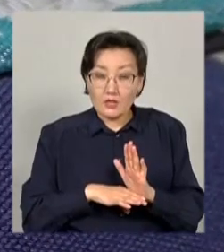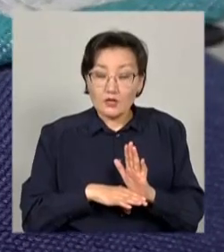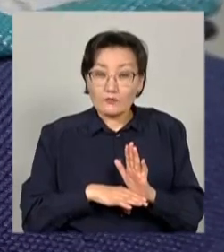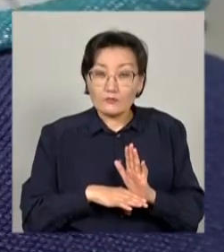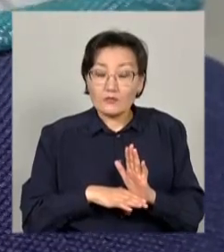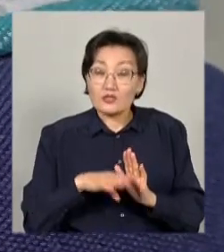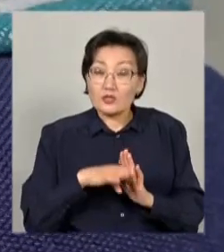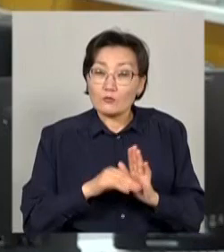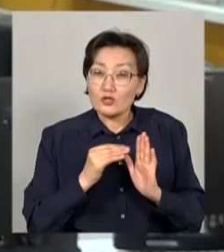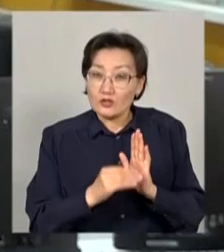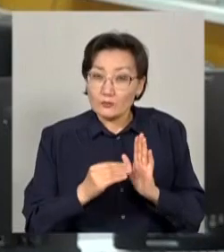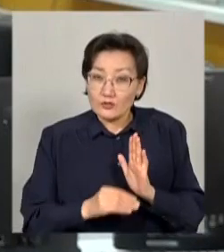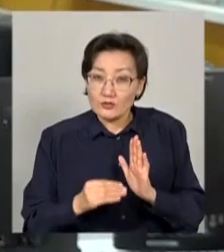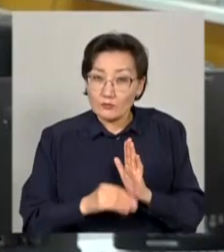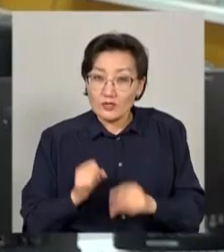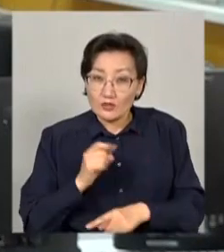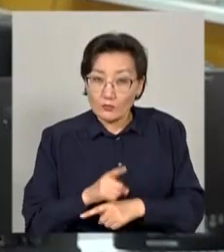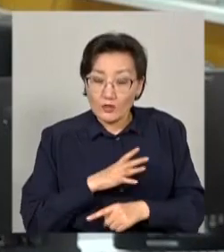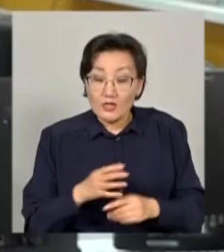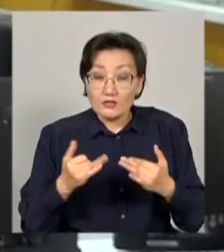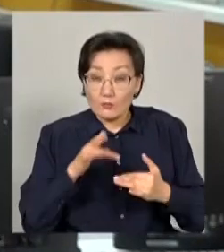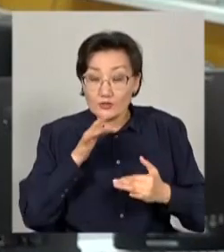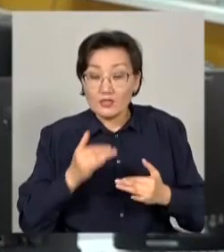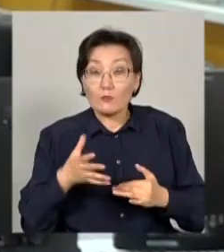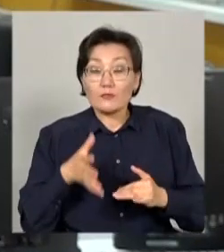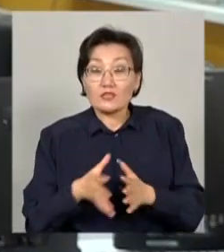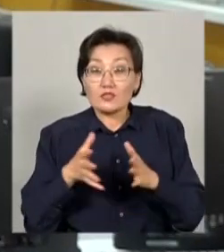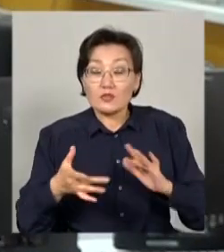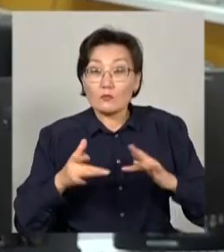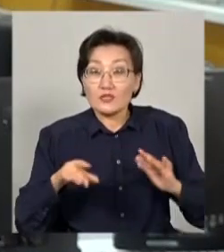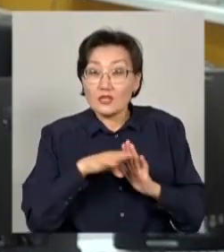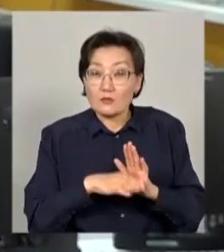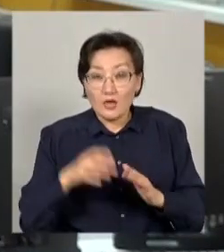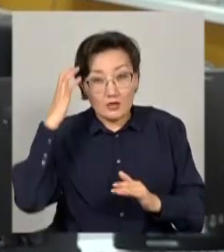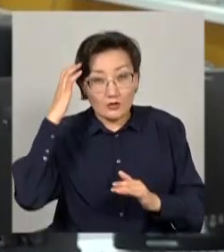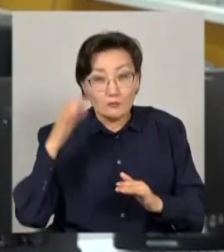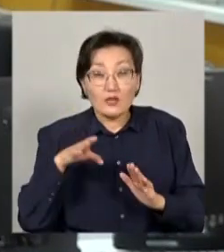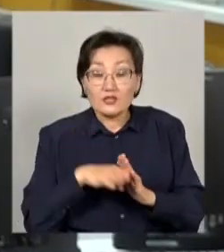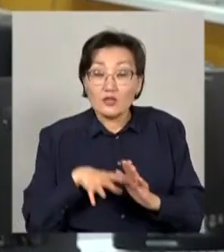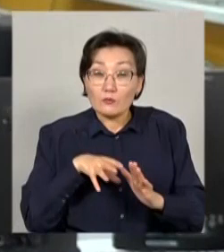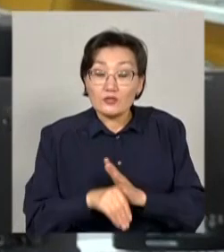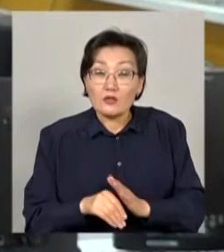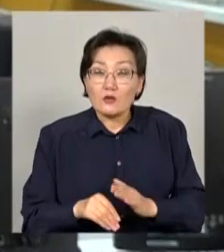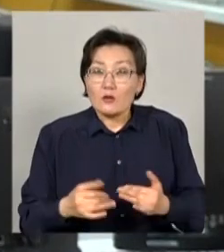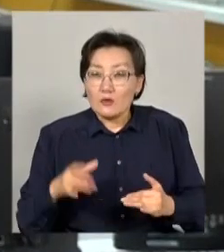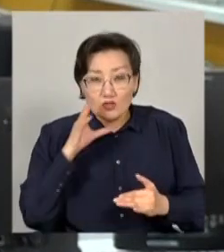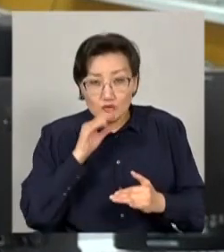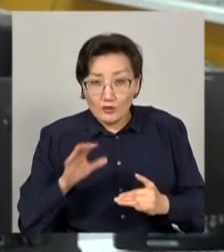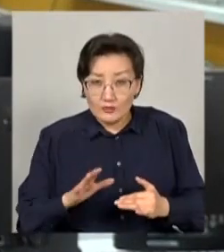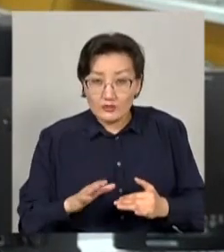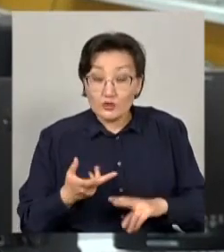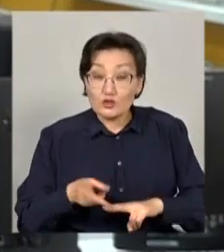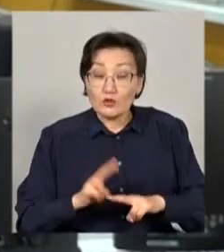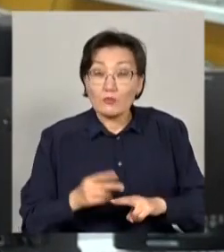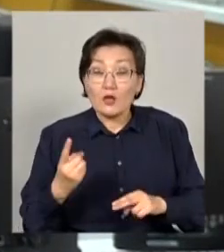қалыптастыруға жүктелді. Настоящее время. Қазірдің өзінде 5000-нан астам сайт қара тізімге енді, бірақ біз физикалық тұрғыда үлгермей жатырмыз.